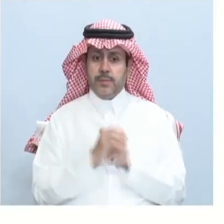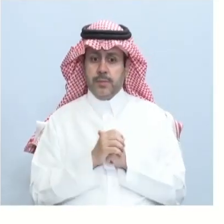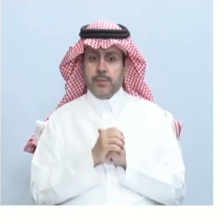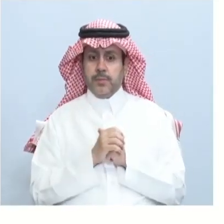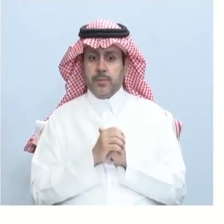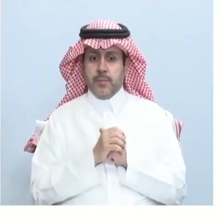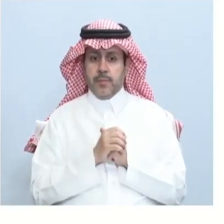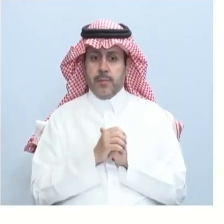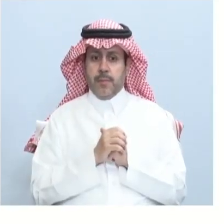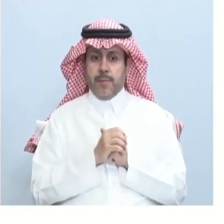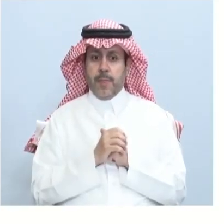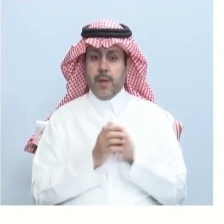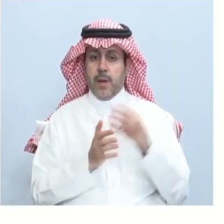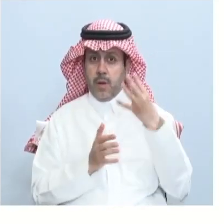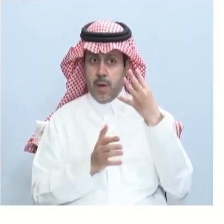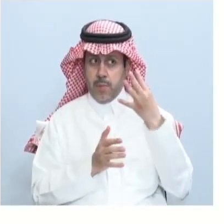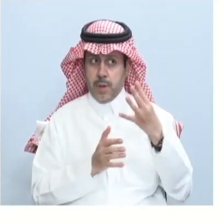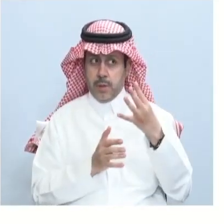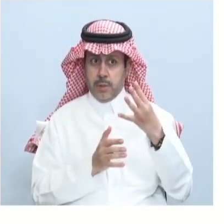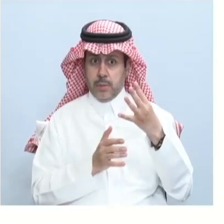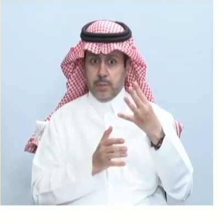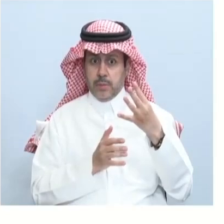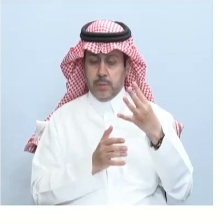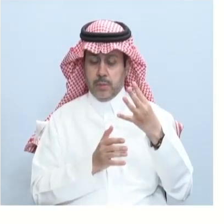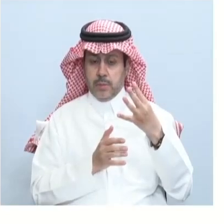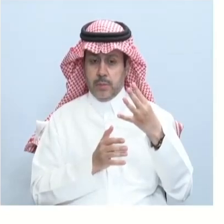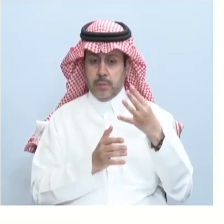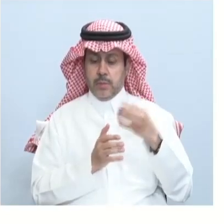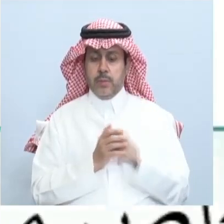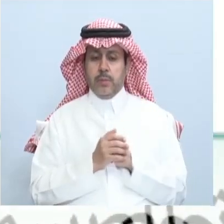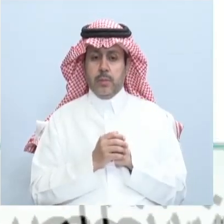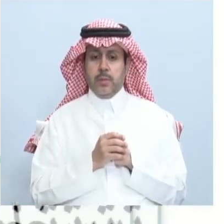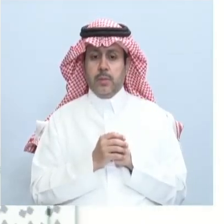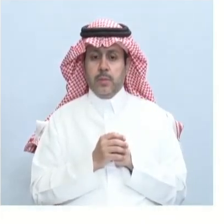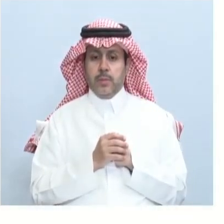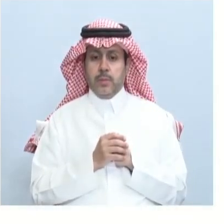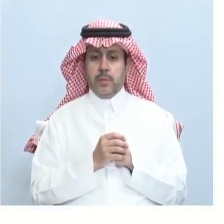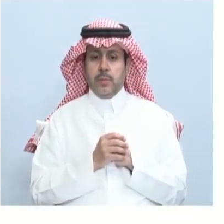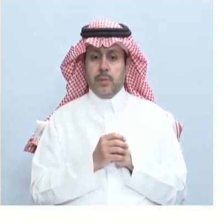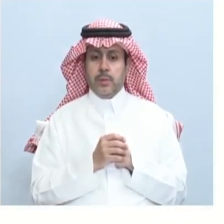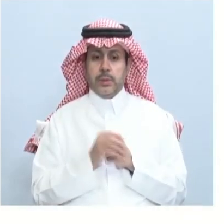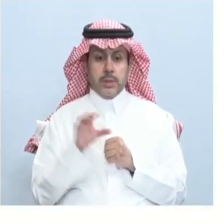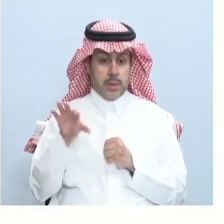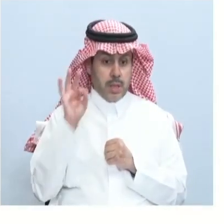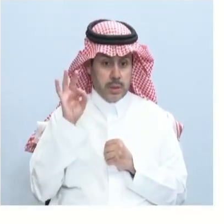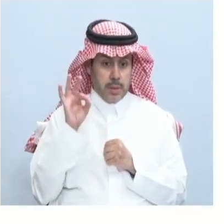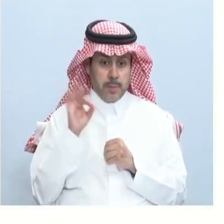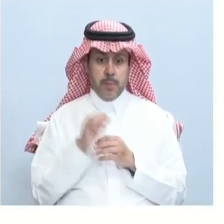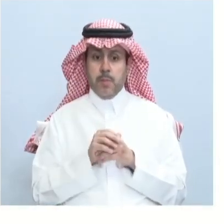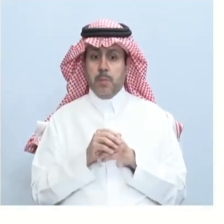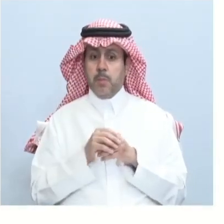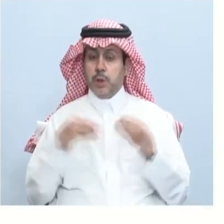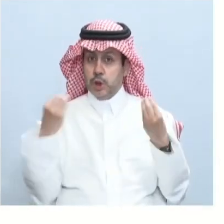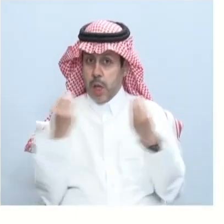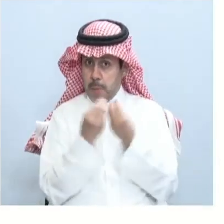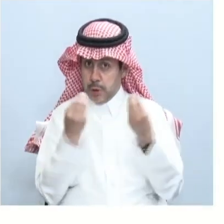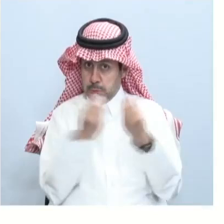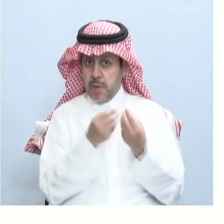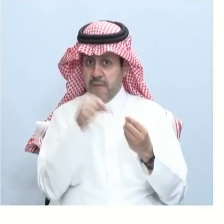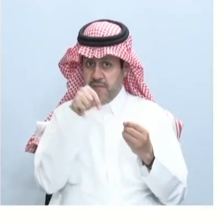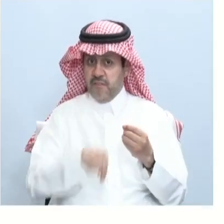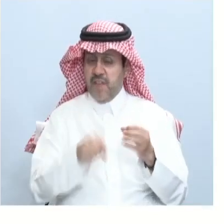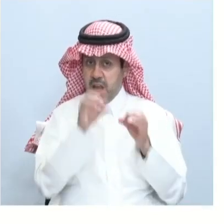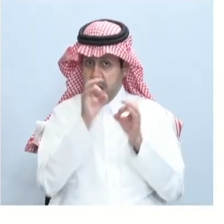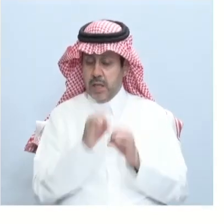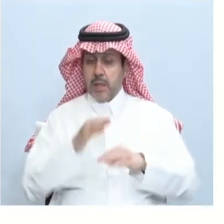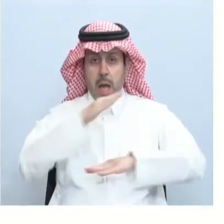وكذلك من الاهداف التي سنتناولها باذن الله في هذا الدرس ايضا ان تستخلص ما اشتملت الايات